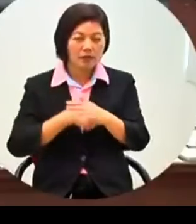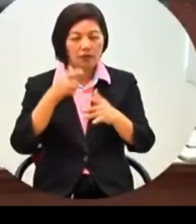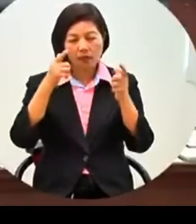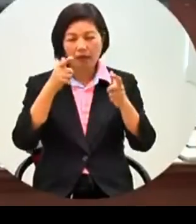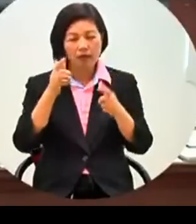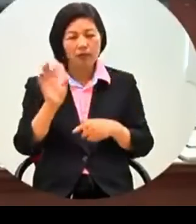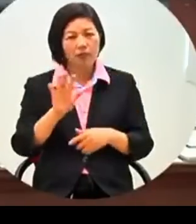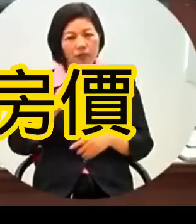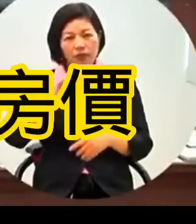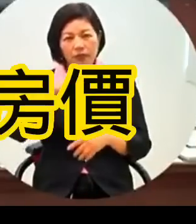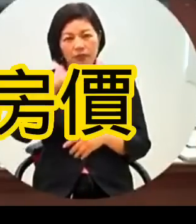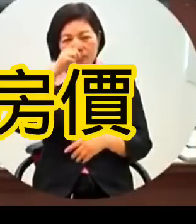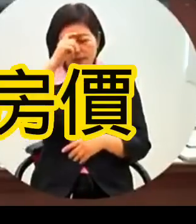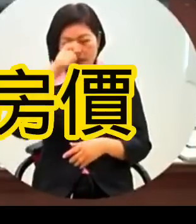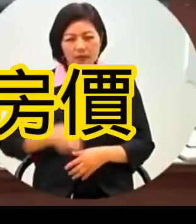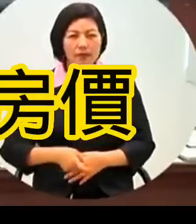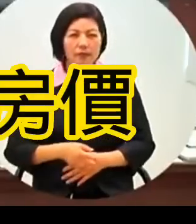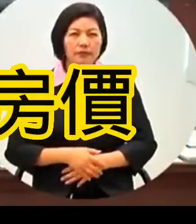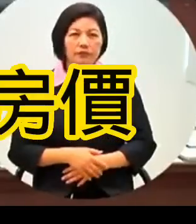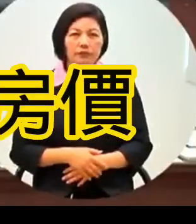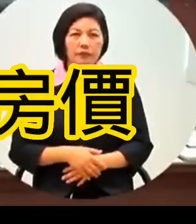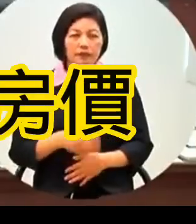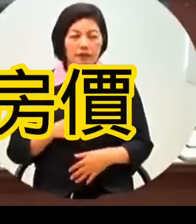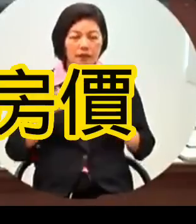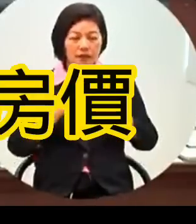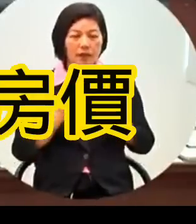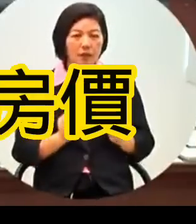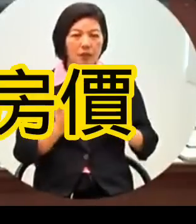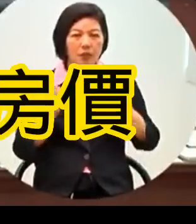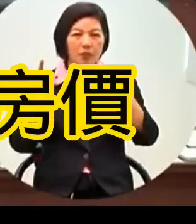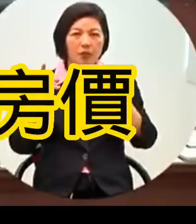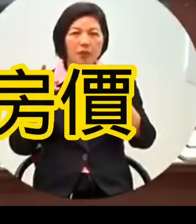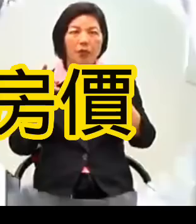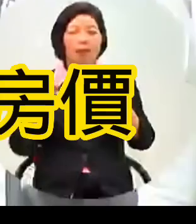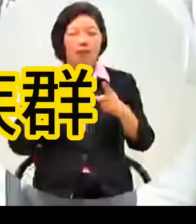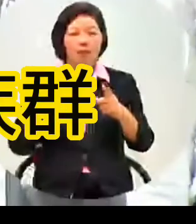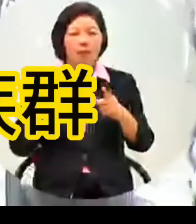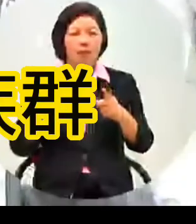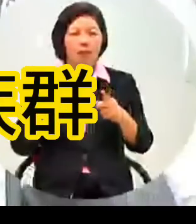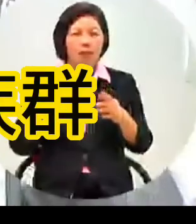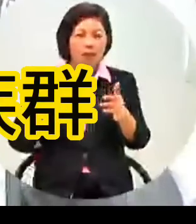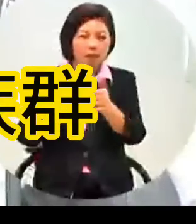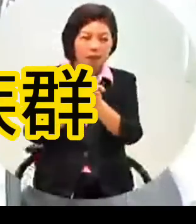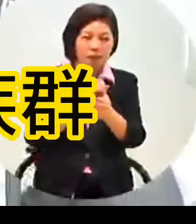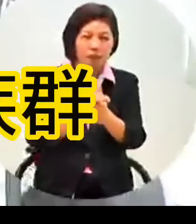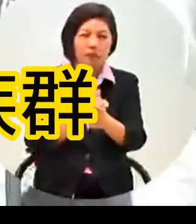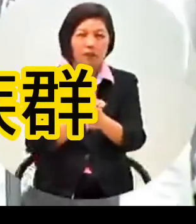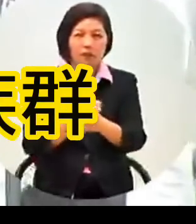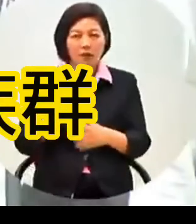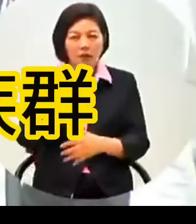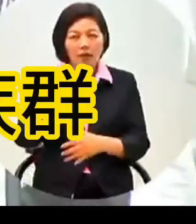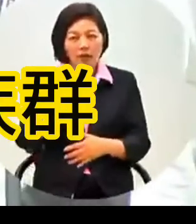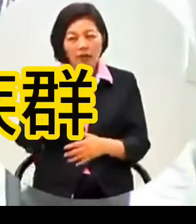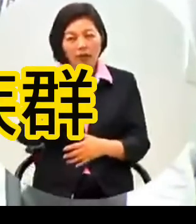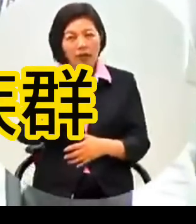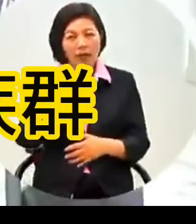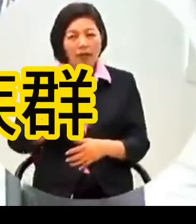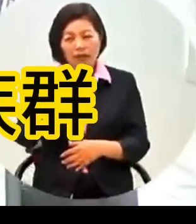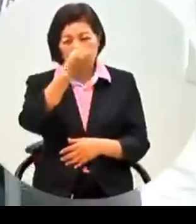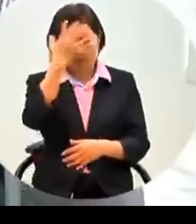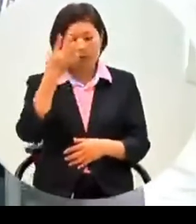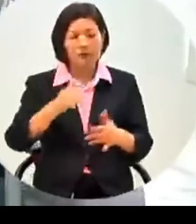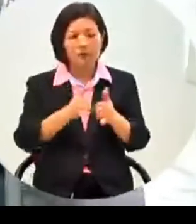已经涨得很高的房价，被套牢的房价，还有一些买不起的年轻族